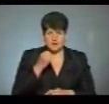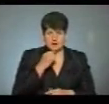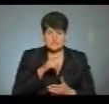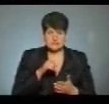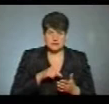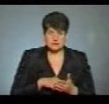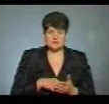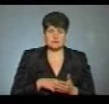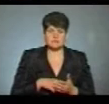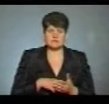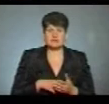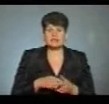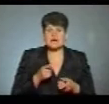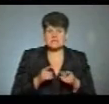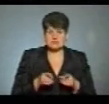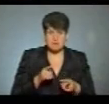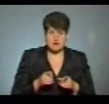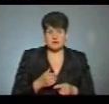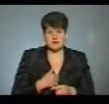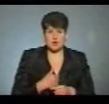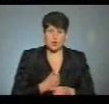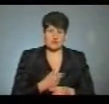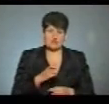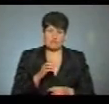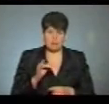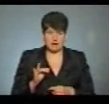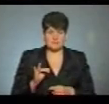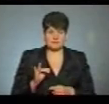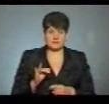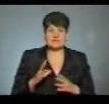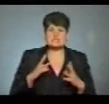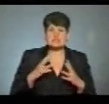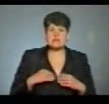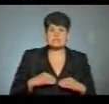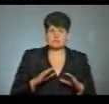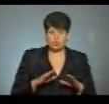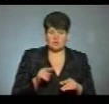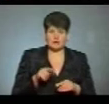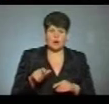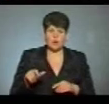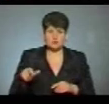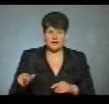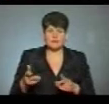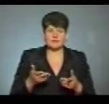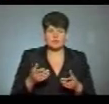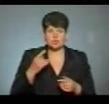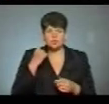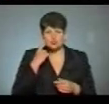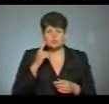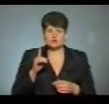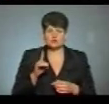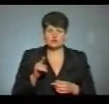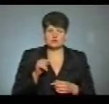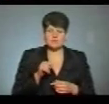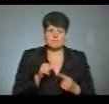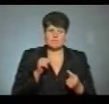запитання. Ну, насправді, я хотів би десь заспокоїти тих людей, які думають, що там